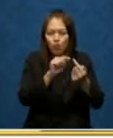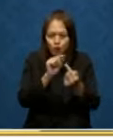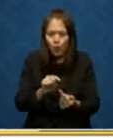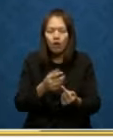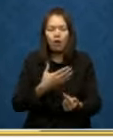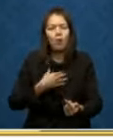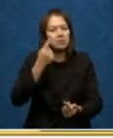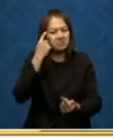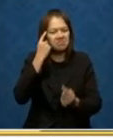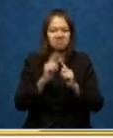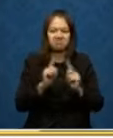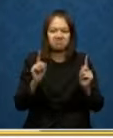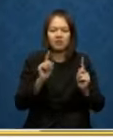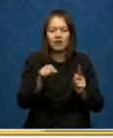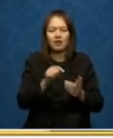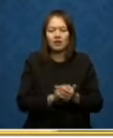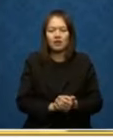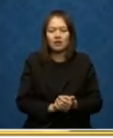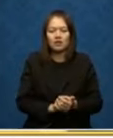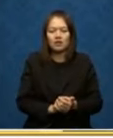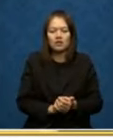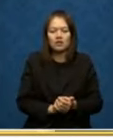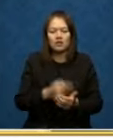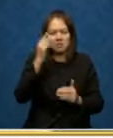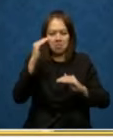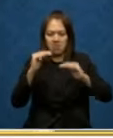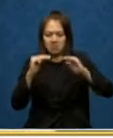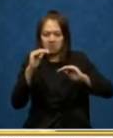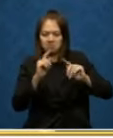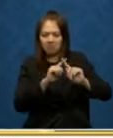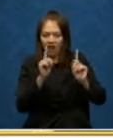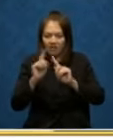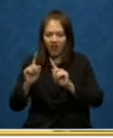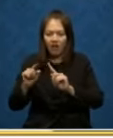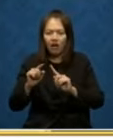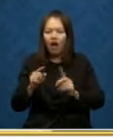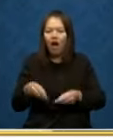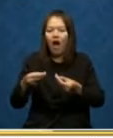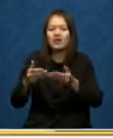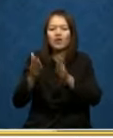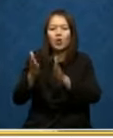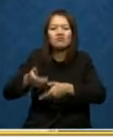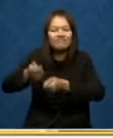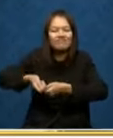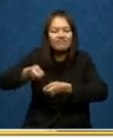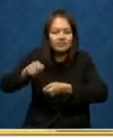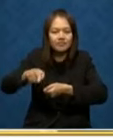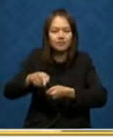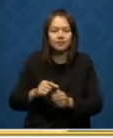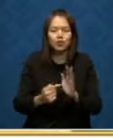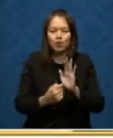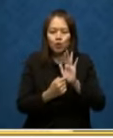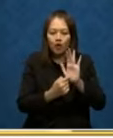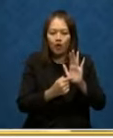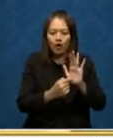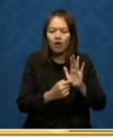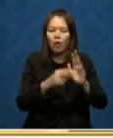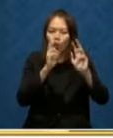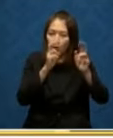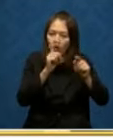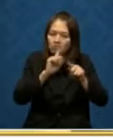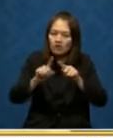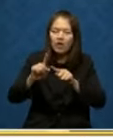ไม่เห็นด้วยครับในเรื่องของการที่จะมาเอาผลต่างแล้วก็เอาไปให้เกษตรกรนะครับไม่ว่าจะเป็นในเรื่องใดๆก็